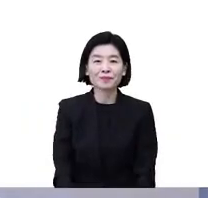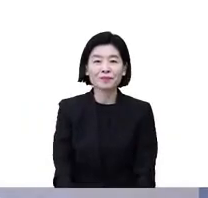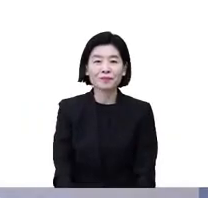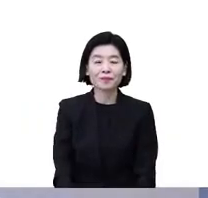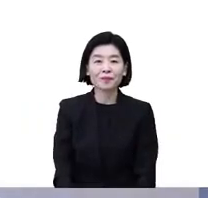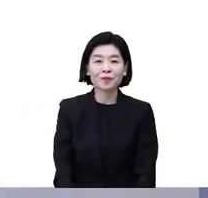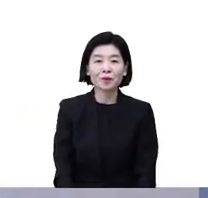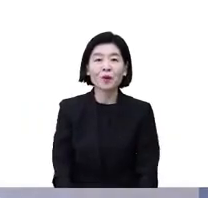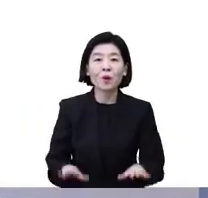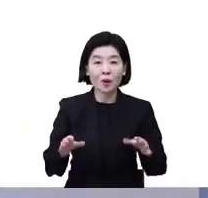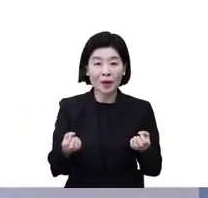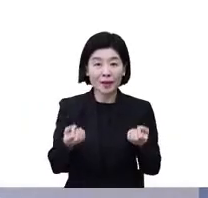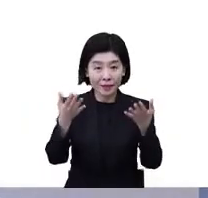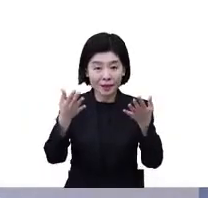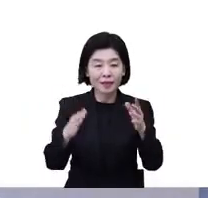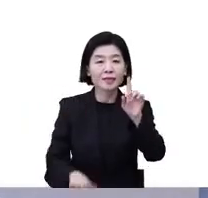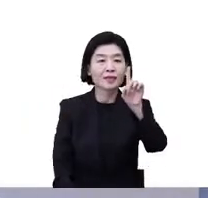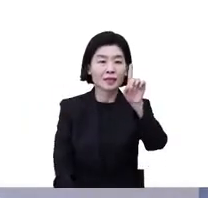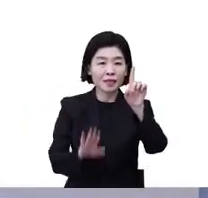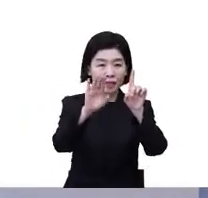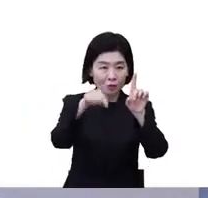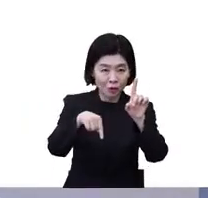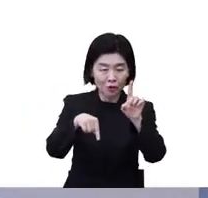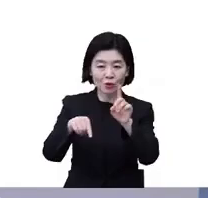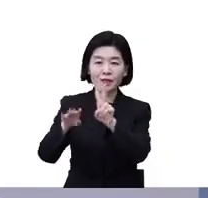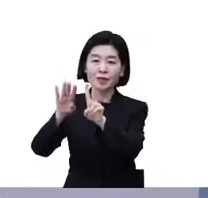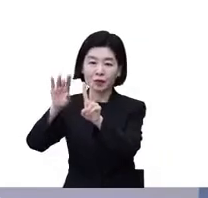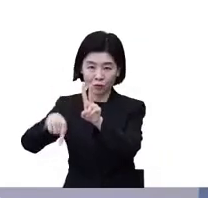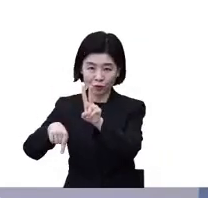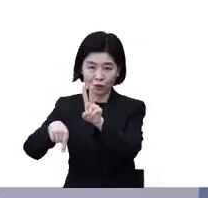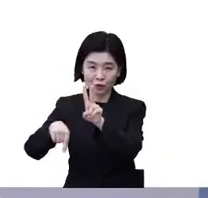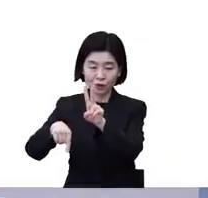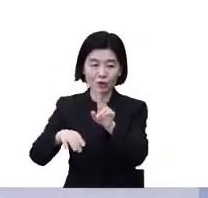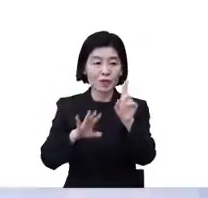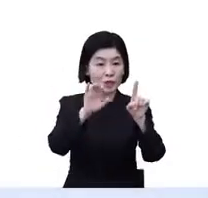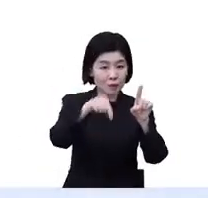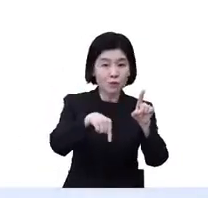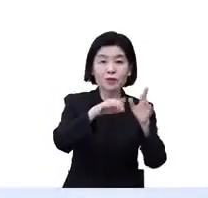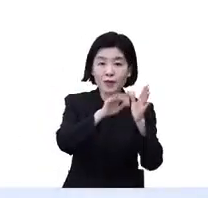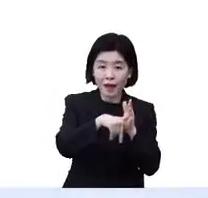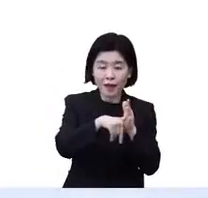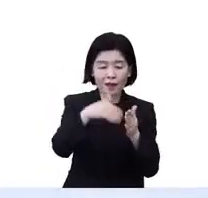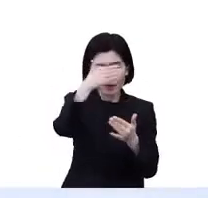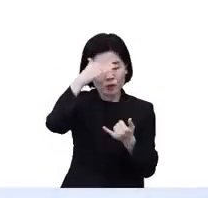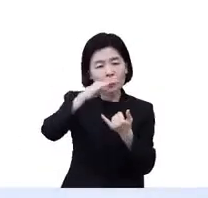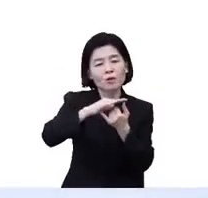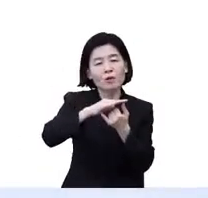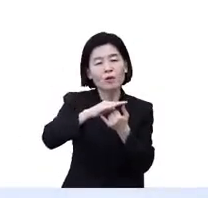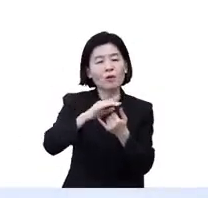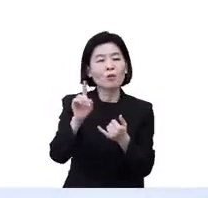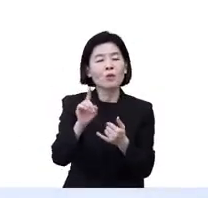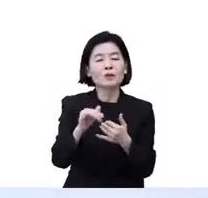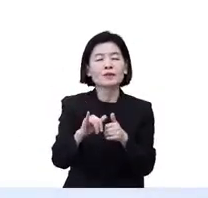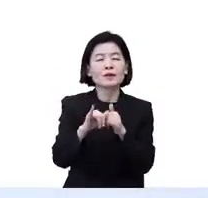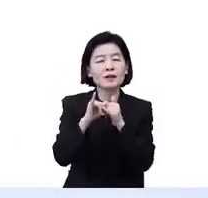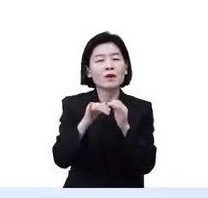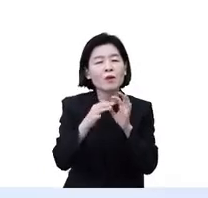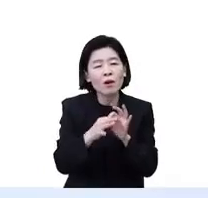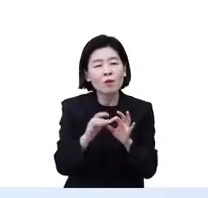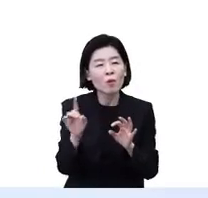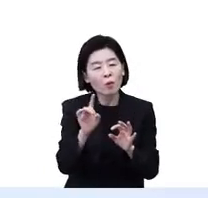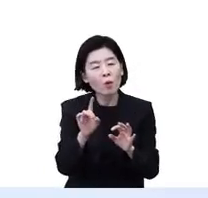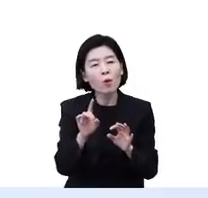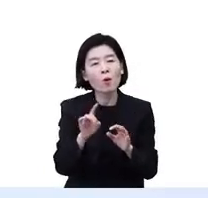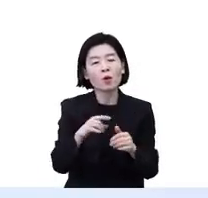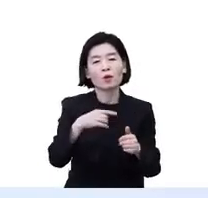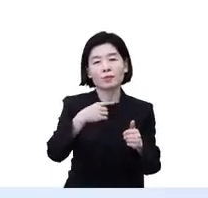네, 오늘 청정콘은 1부와 2부로 나뉘어서 진행이 됩니다. 1부에서는 청소년들의 자살과 관련된 강의가 기다리고